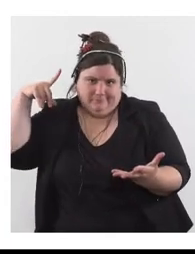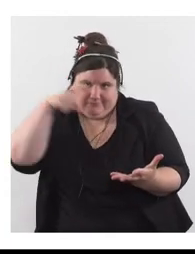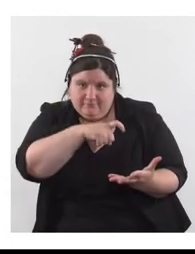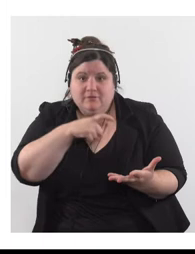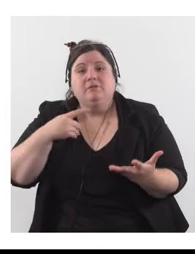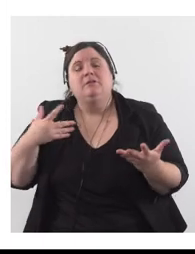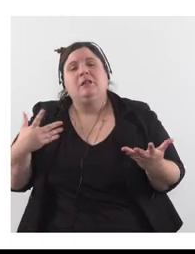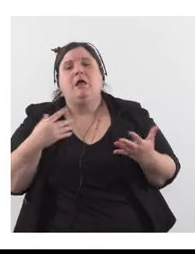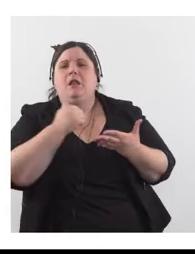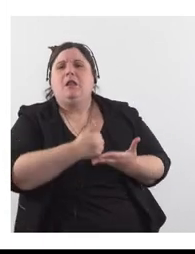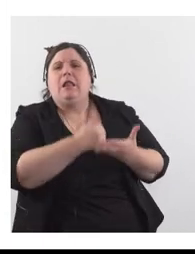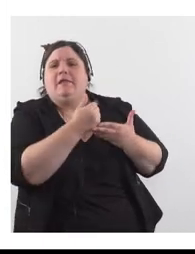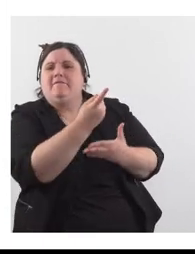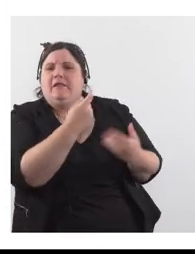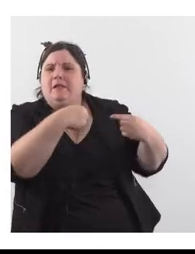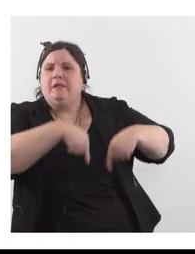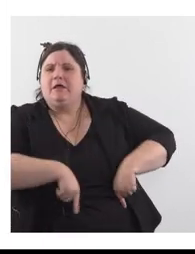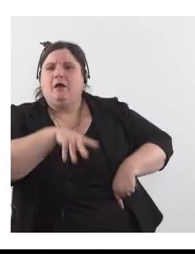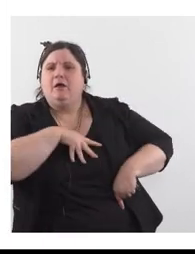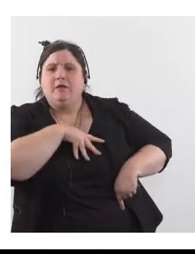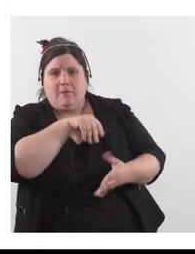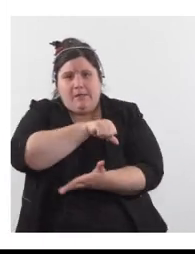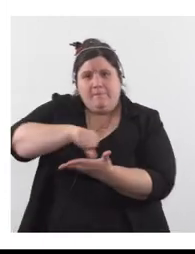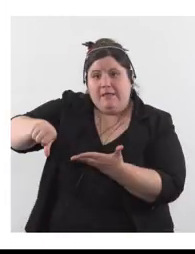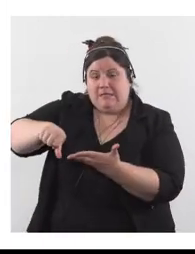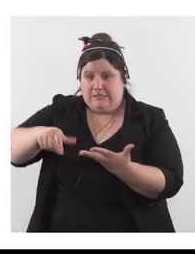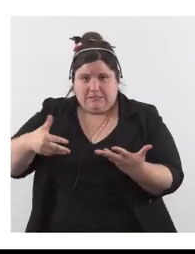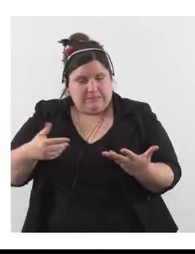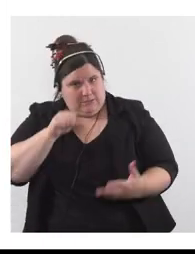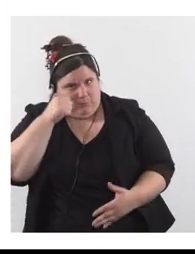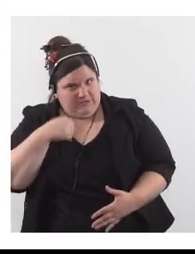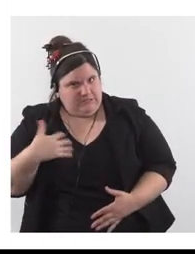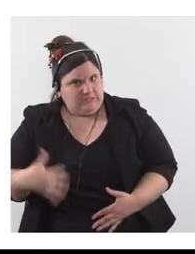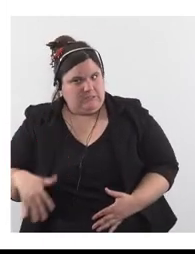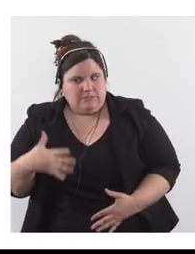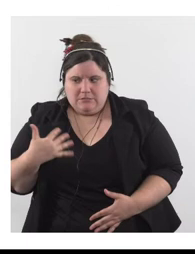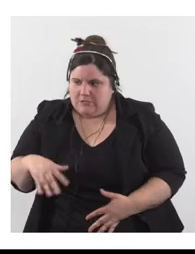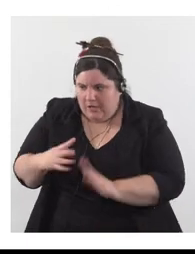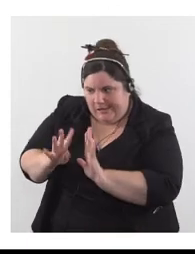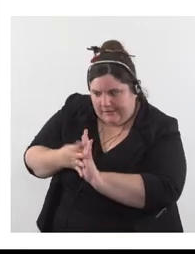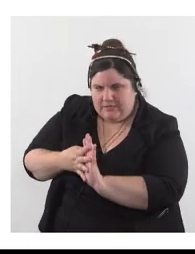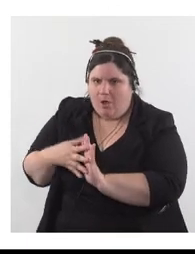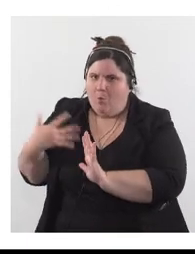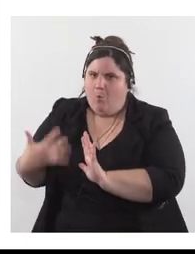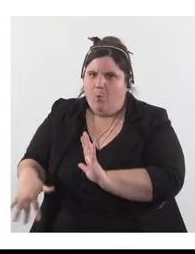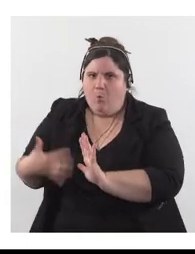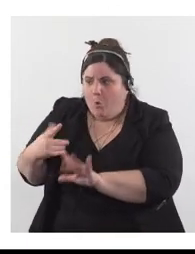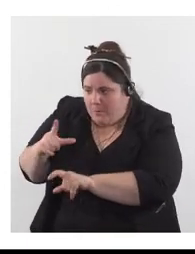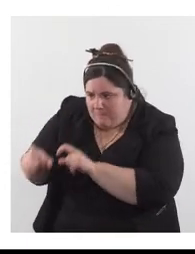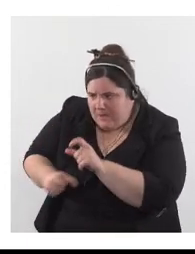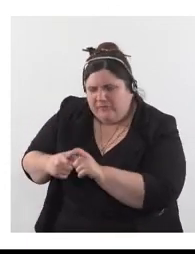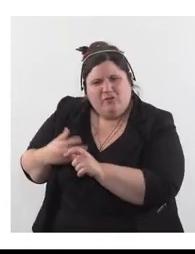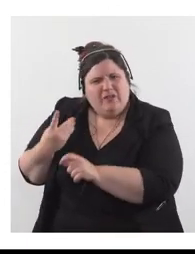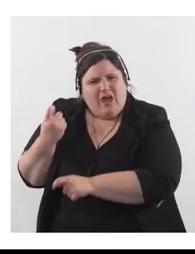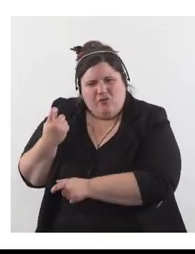peu mobilisable pour quelqu'un. Alors, c'est vrai qu'on essaie de trouver des mécanismes qui permettent aux